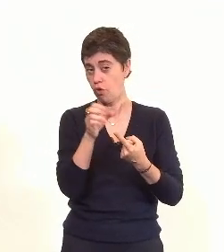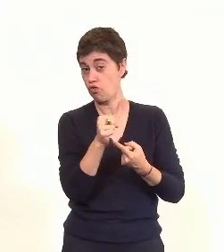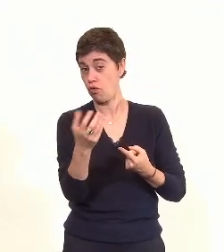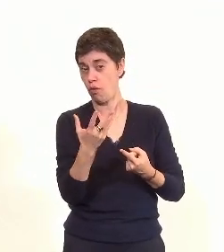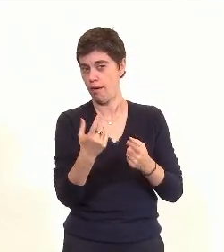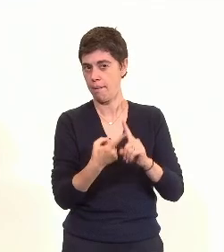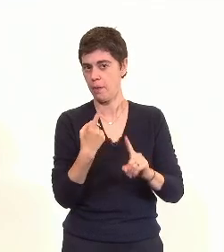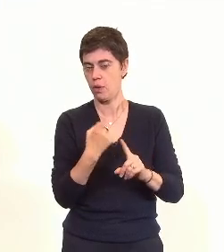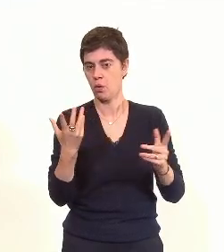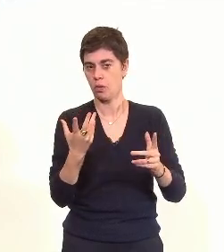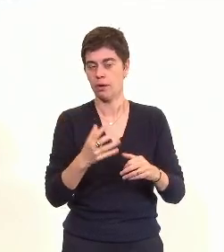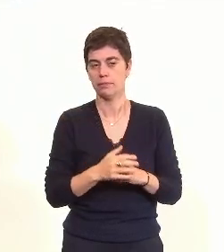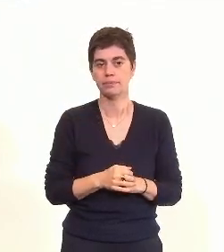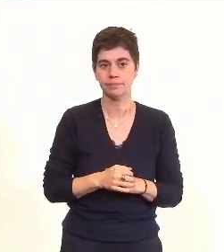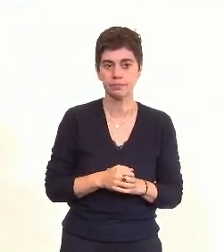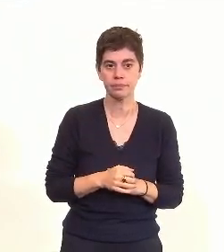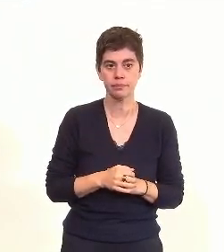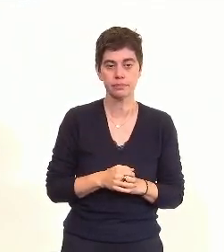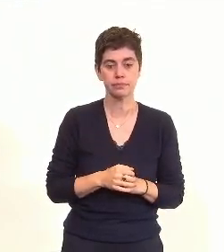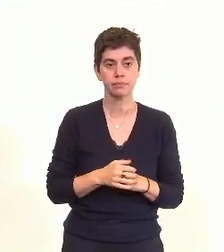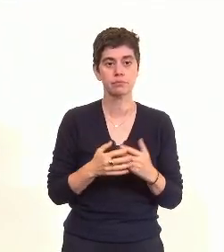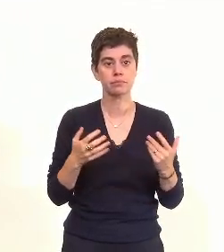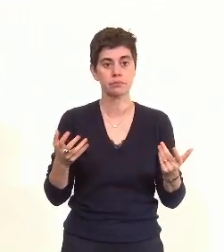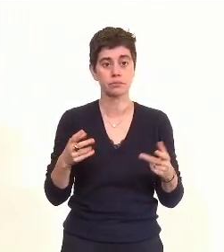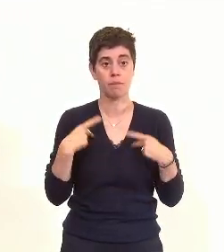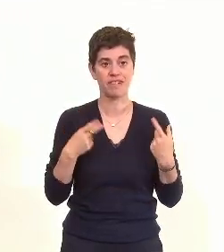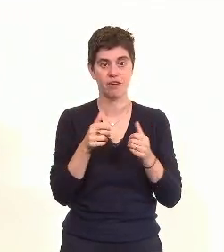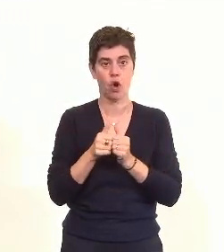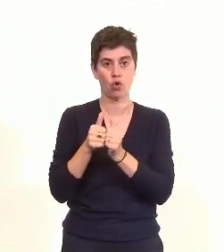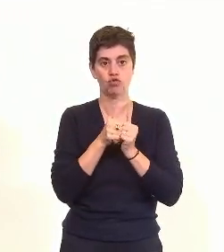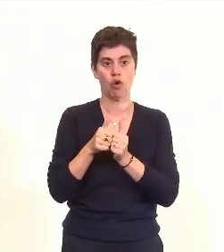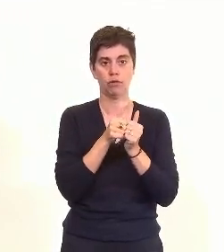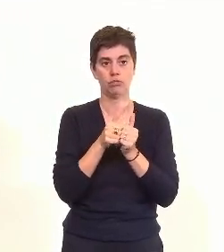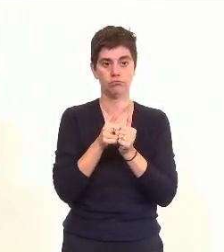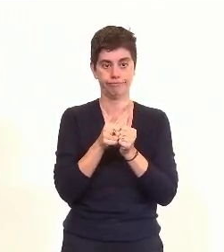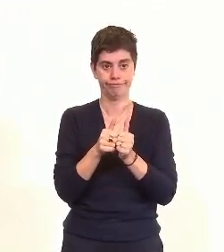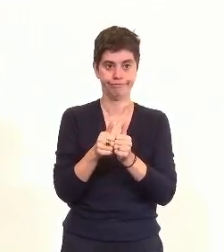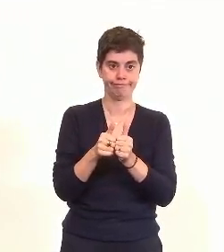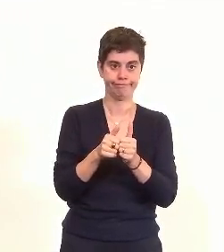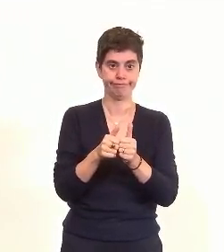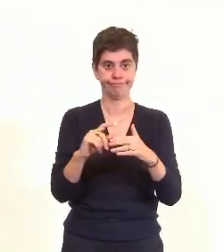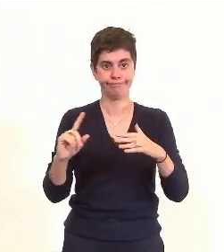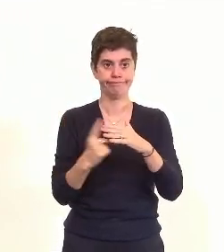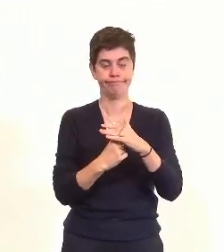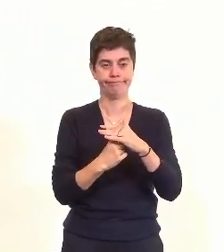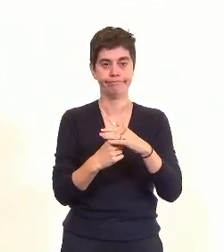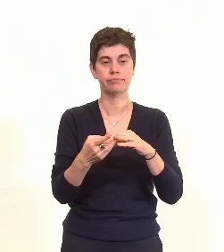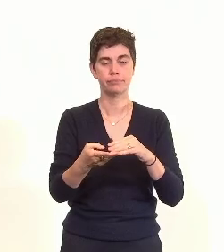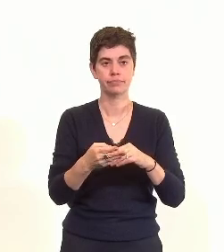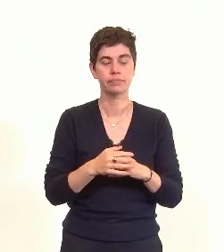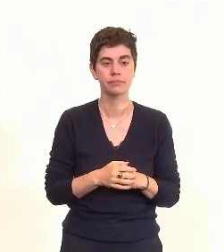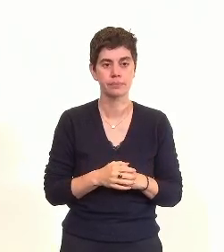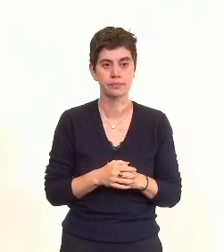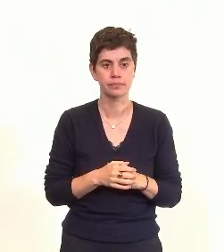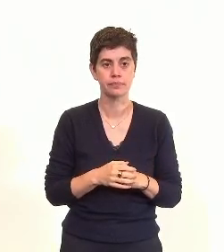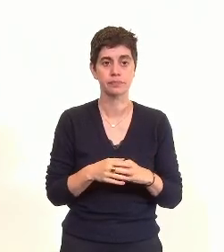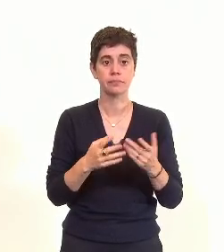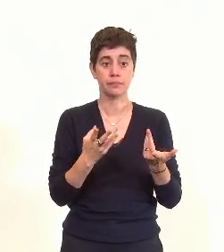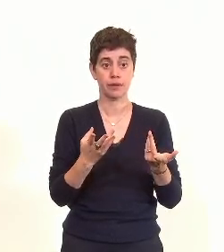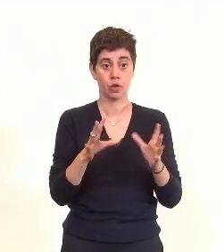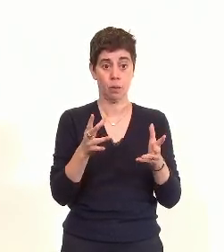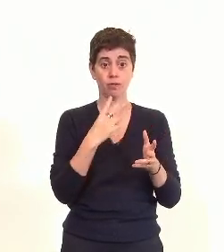il y a des éléments très importants autour de tout ce qui va être le vivre ensemble. Selon la manière dont on va conceptualiser la citoyenneté,